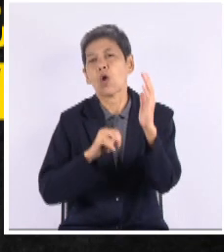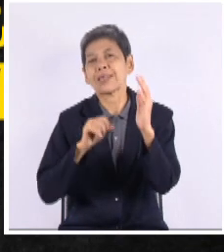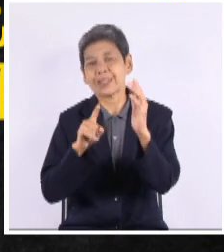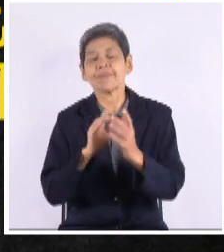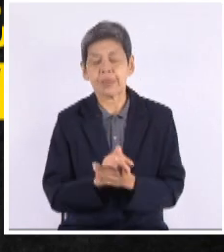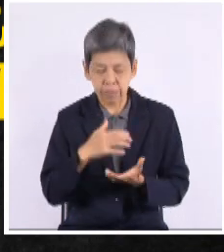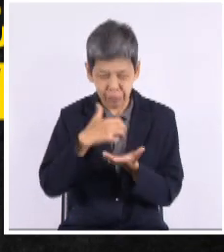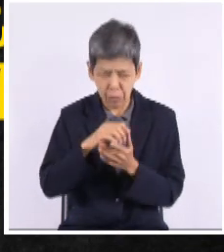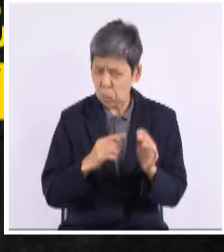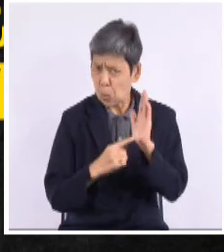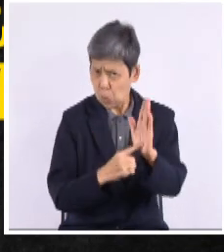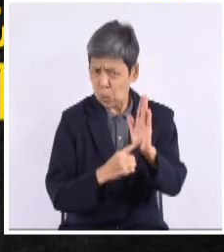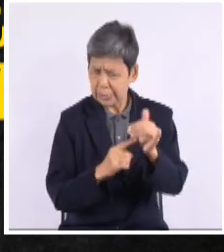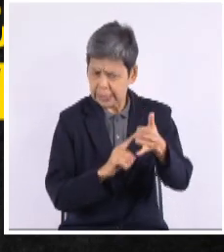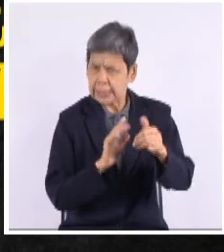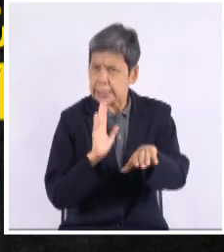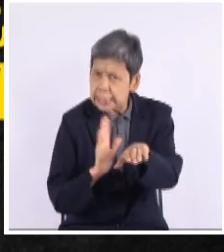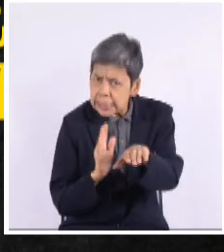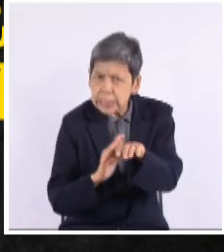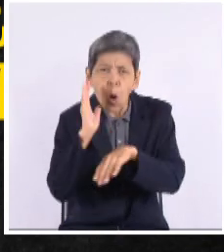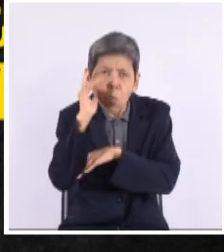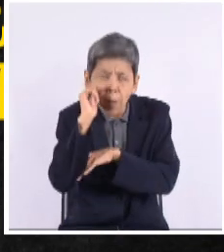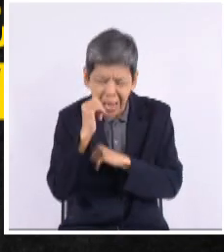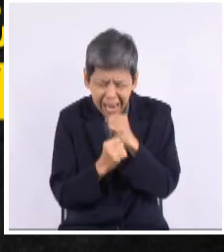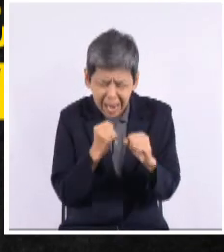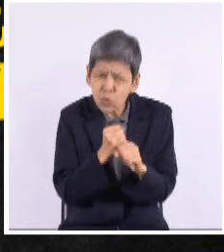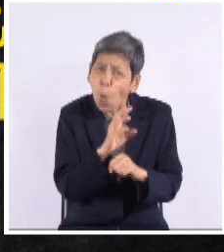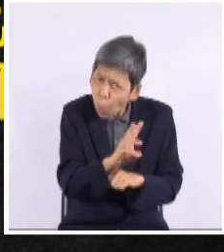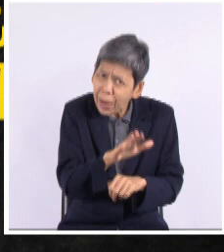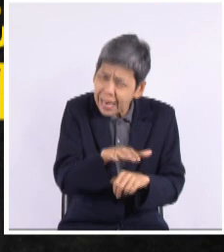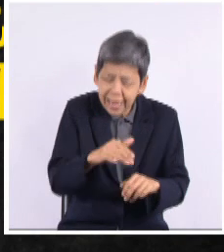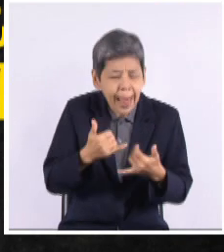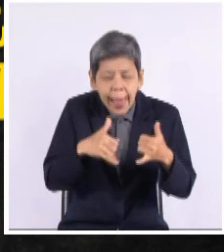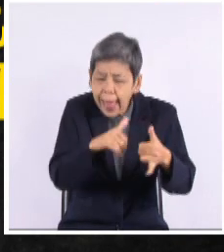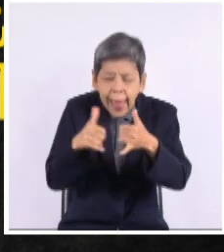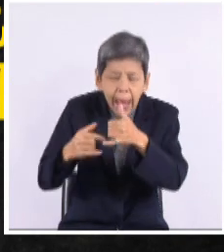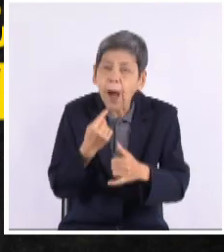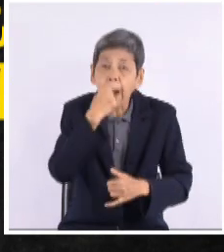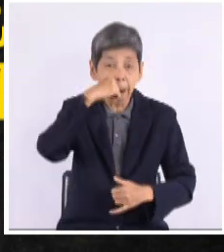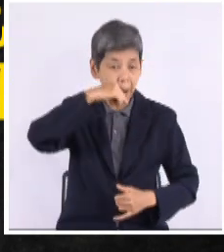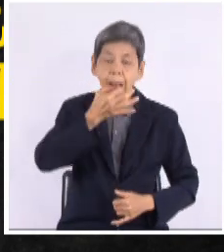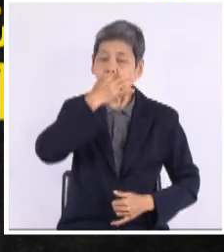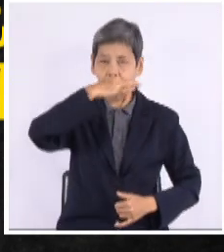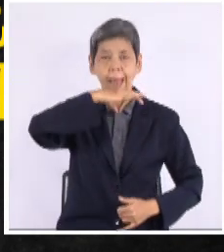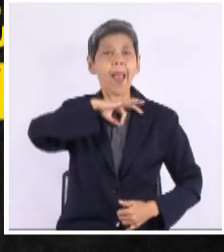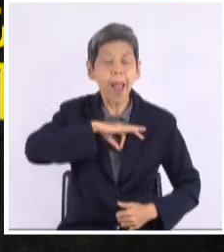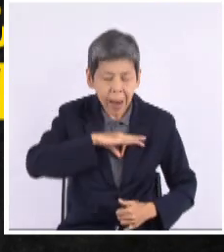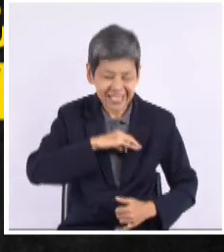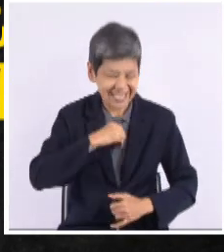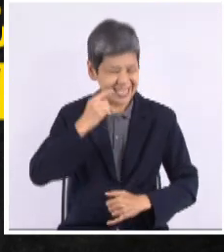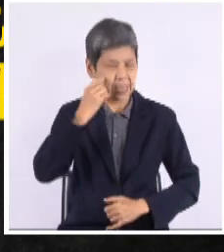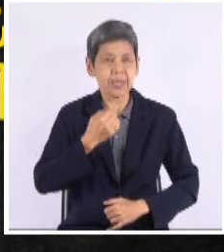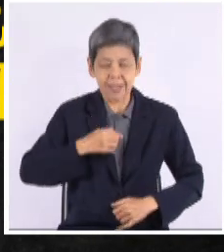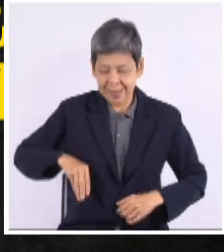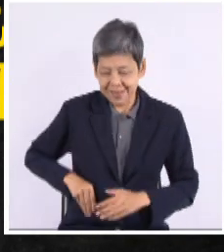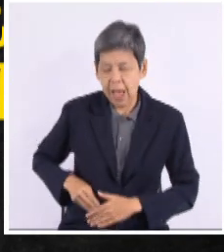บอกว่าเคสตัวอย่างเตือนผู้ปกครองเด็กอายุ6ปีเล่นกับเพื่อนแล้วก็กลืนเหรียญ 5บาทตอนแรกเนี่ยก็